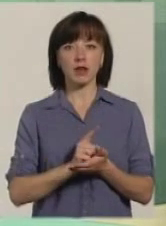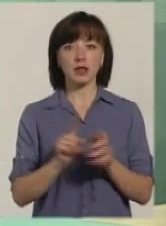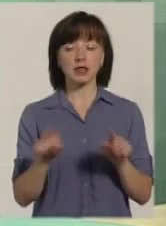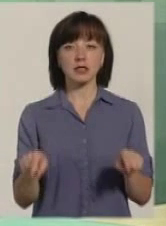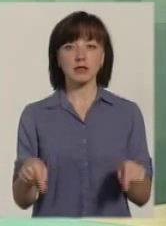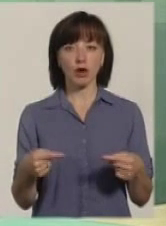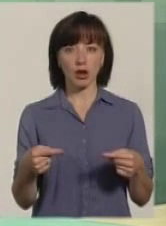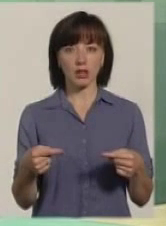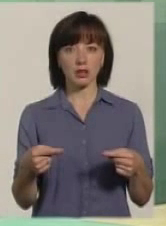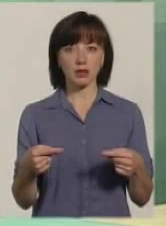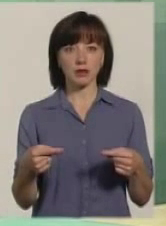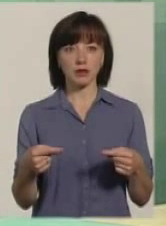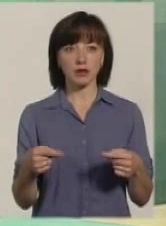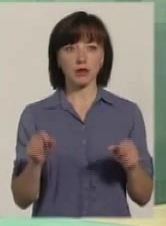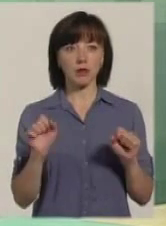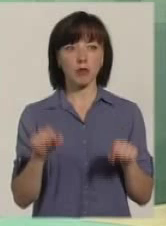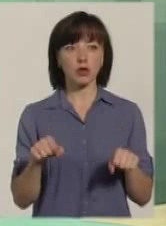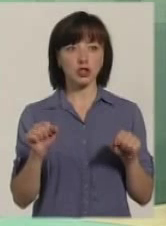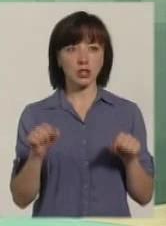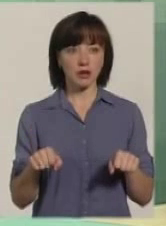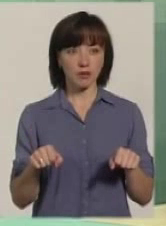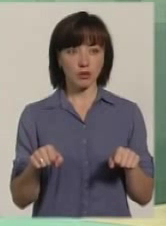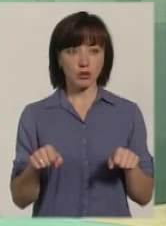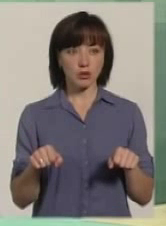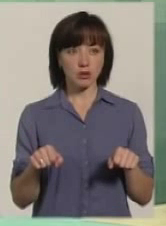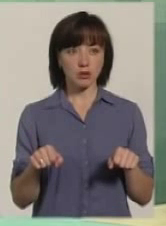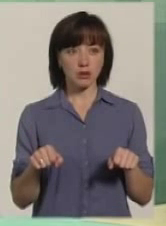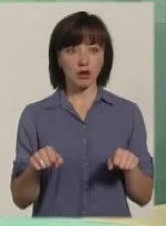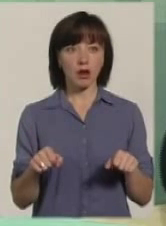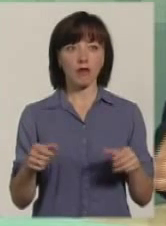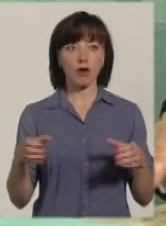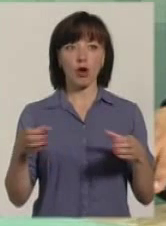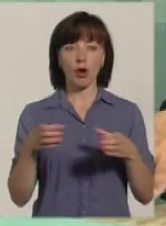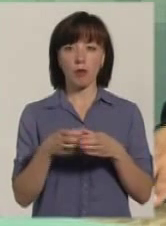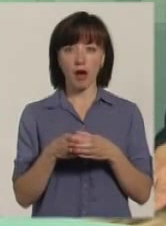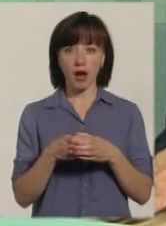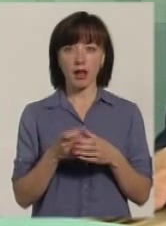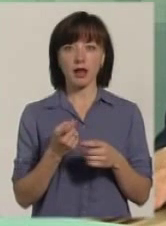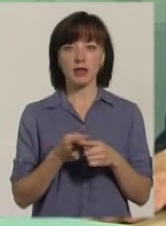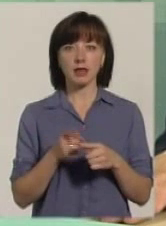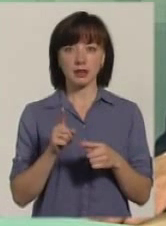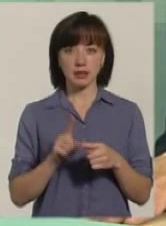створити можливості в громаді, то це